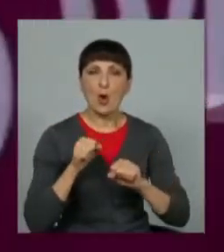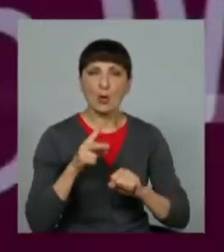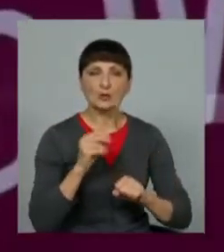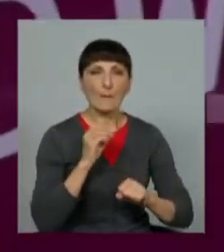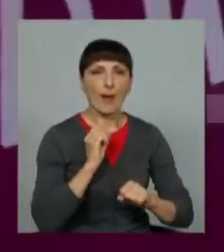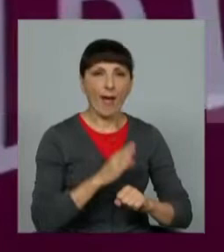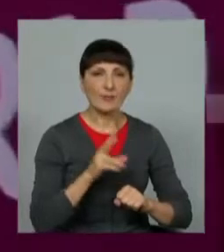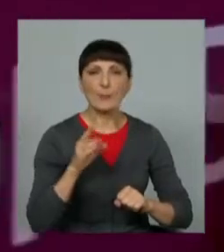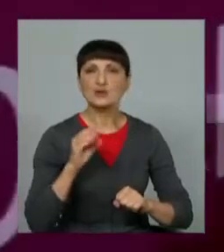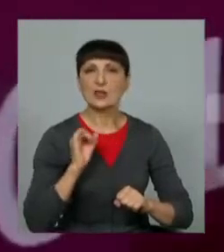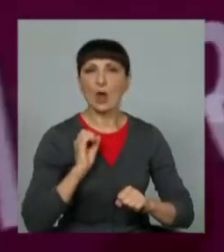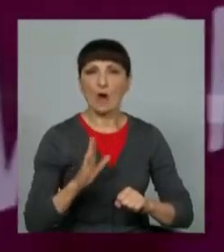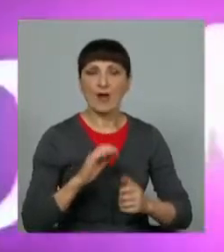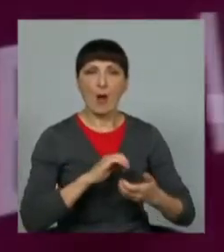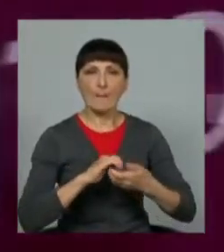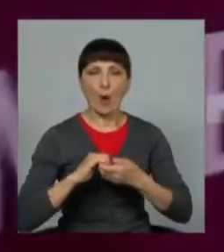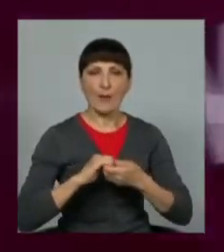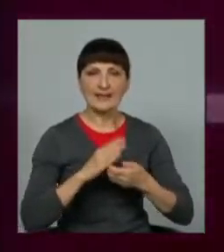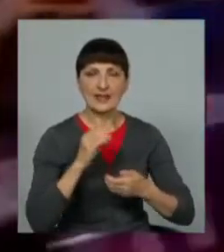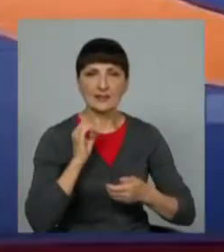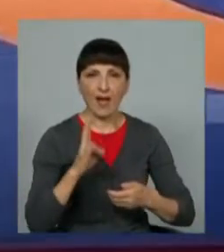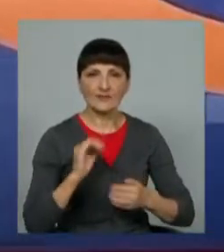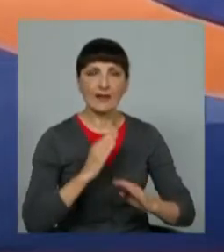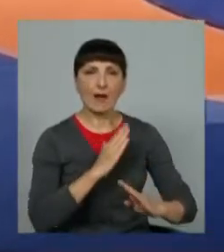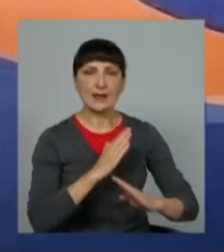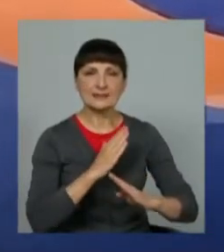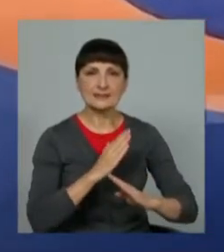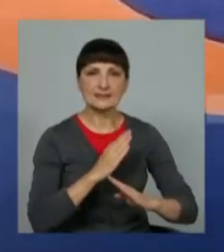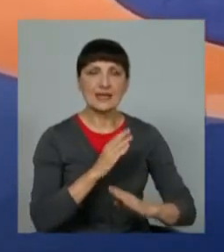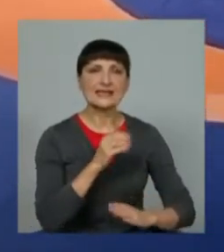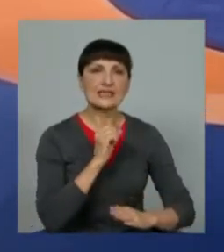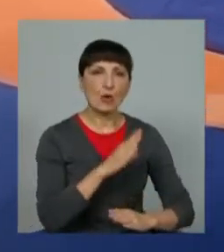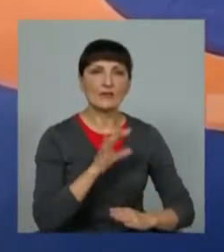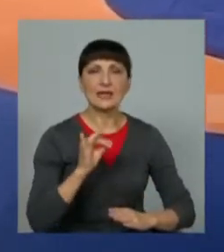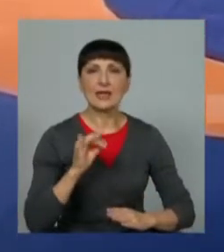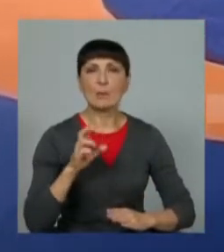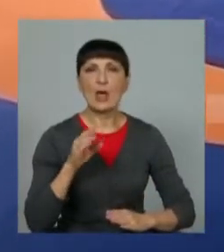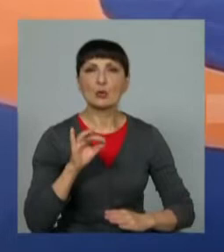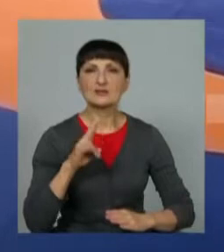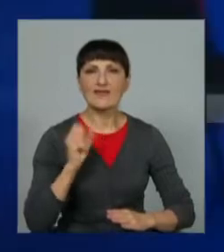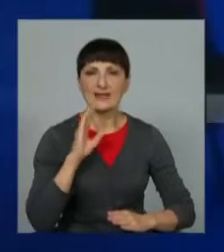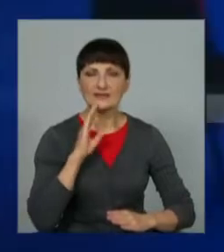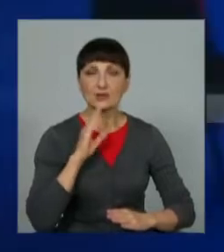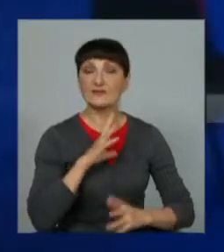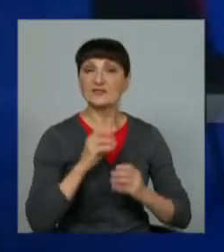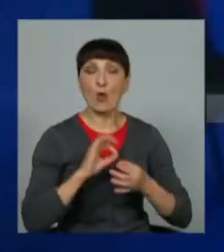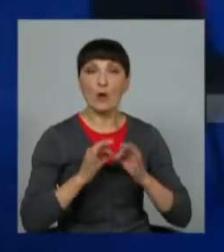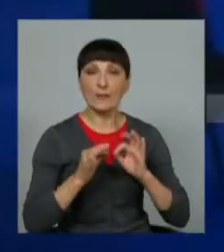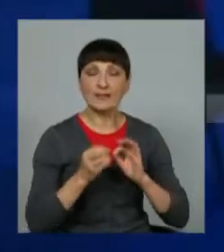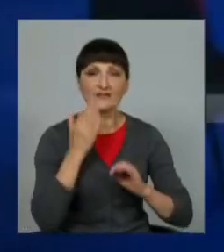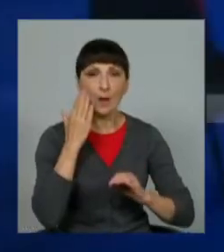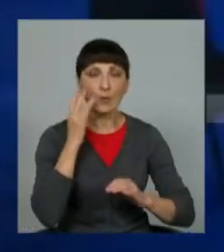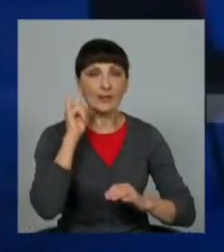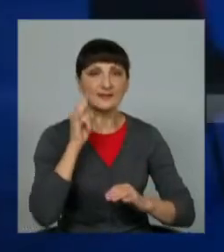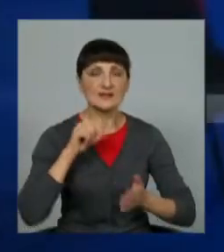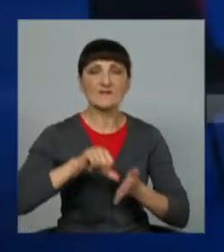и Сакен Бибосынов, борец Нурислам Санаев и каратисты Дархан Садилов и Софья Бирульцева. Всего на Олимпиаде в Токио от